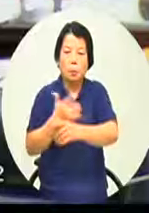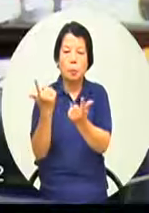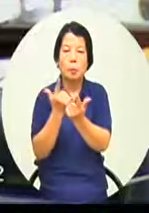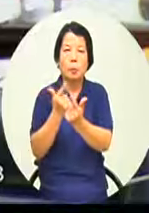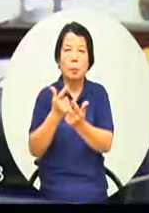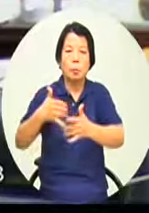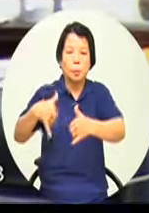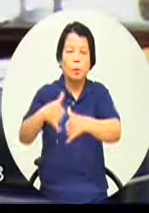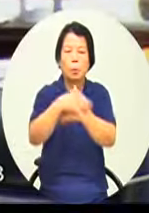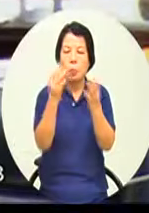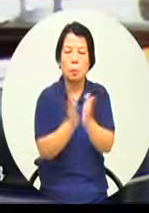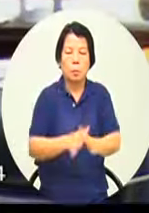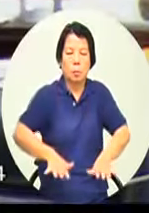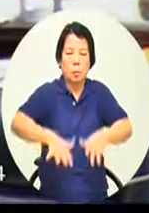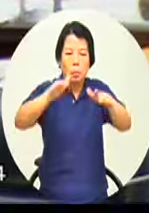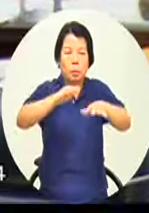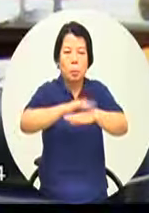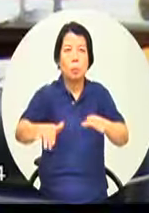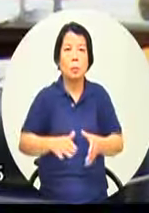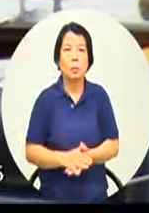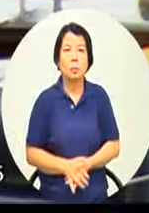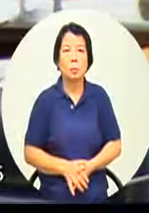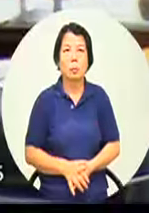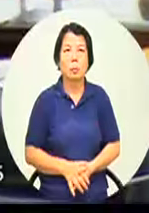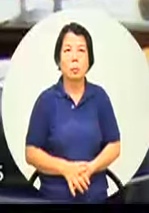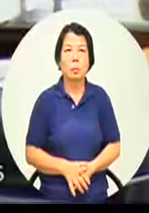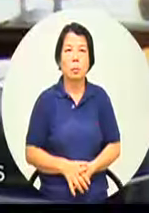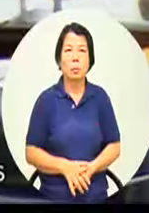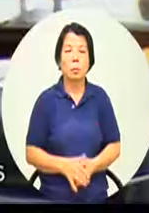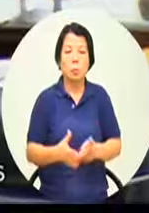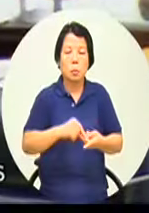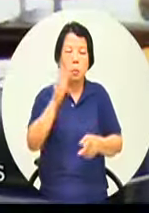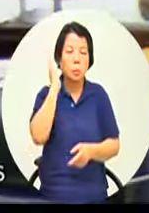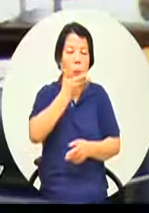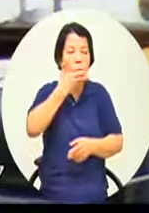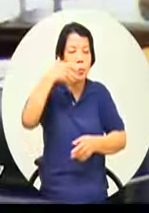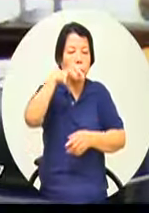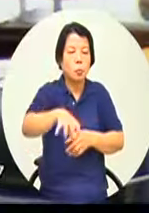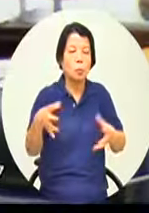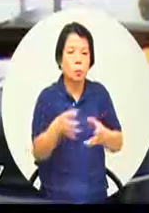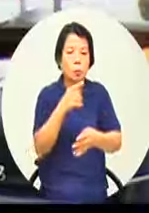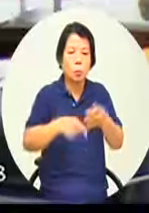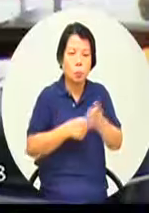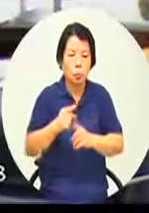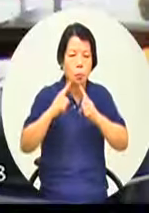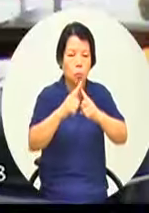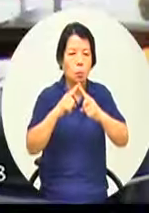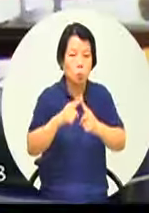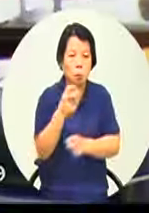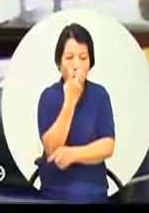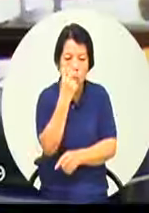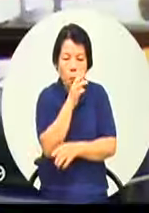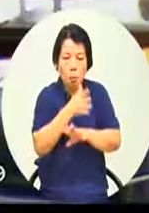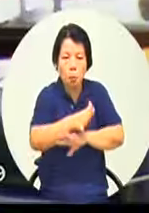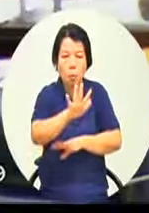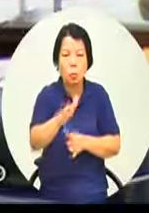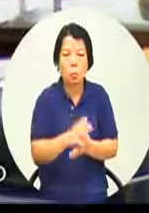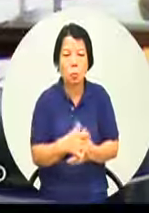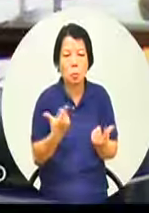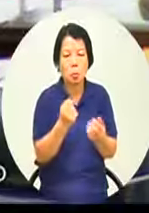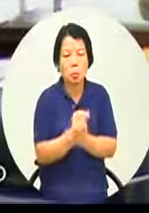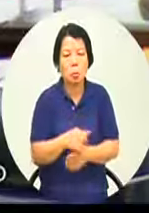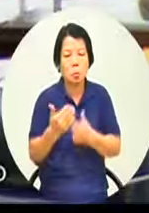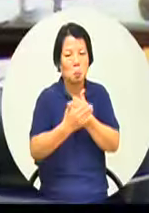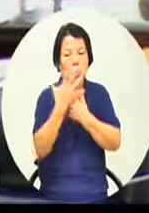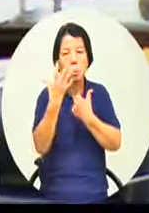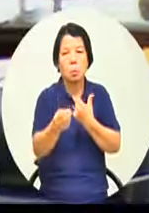水了。那本席跟着我们水利局的同仁去了好几次会刊哦，可是都没有效果。我不晓